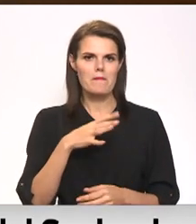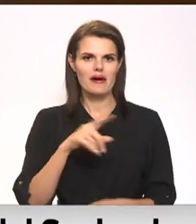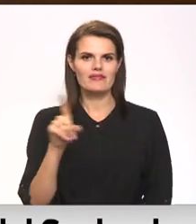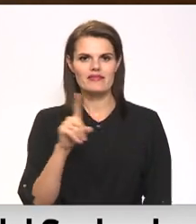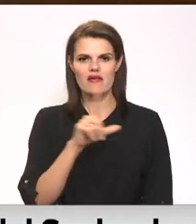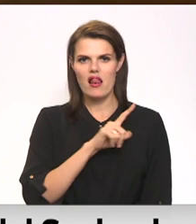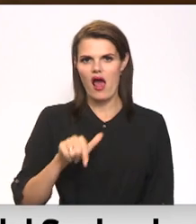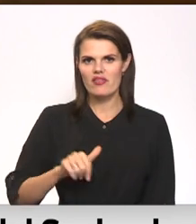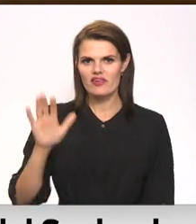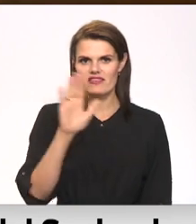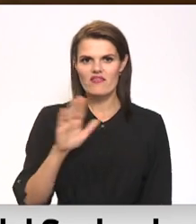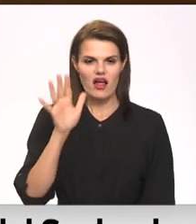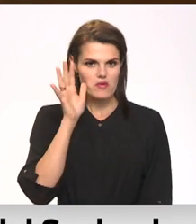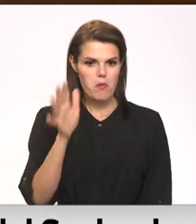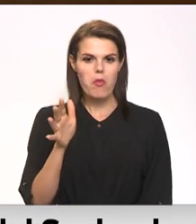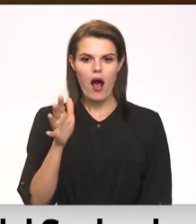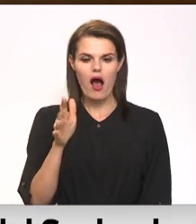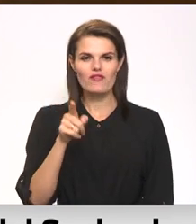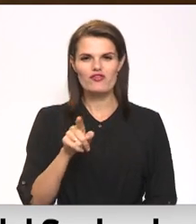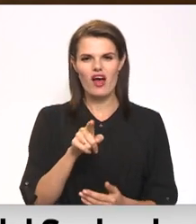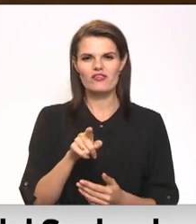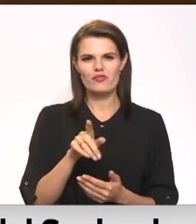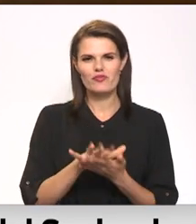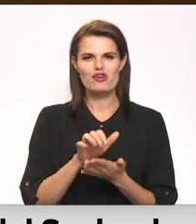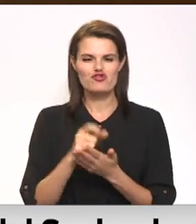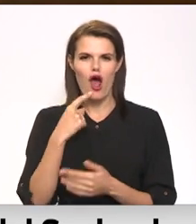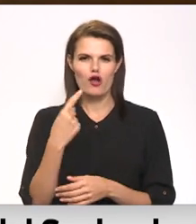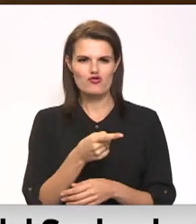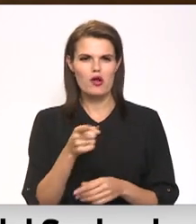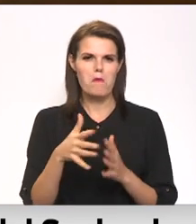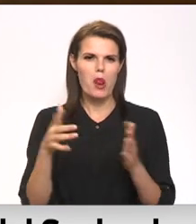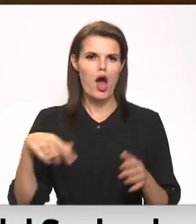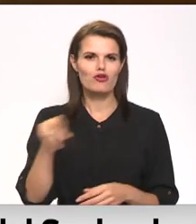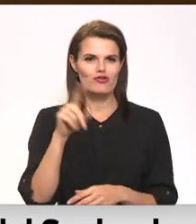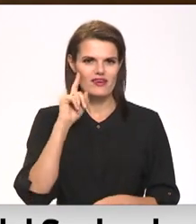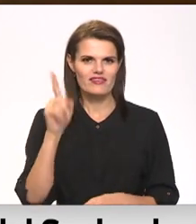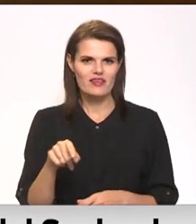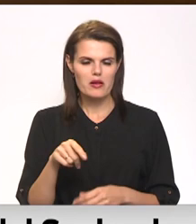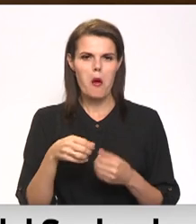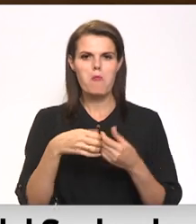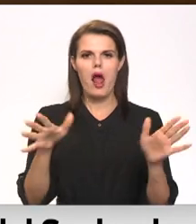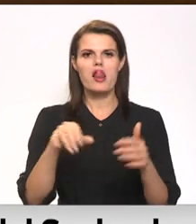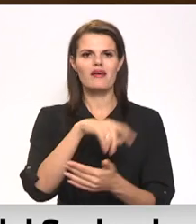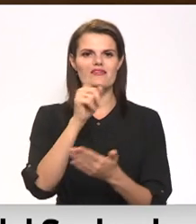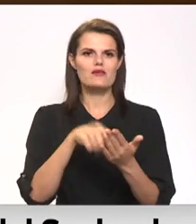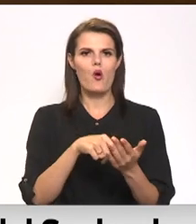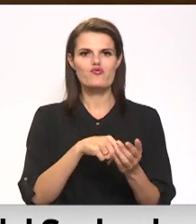valsts pārvaldē tāds žargonisks termins, kas ir plaši zināms, palaist jautājumu